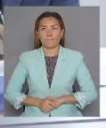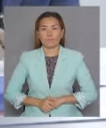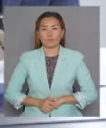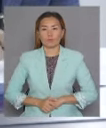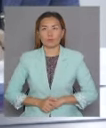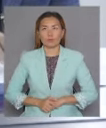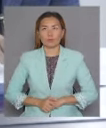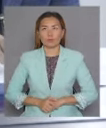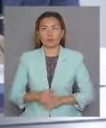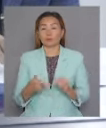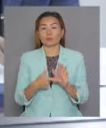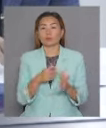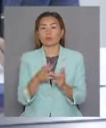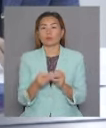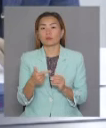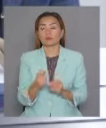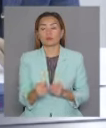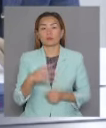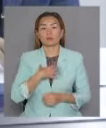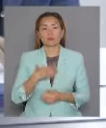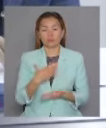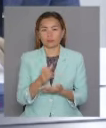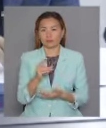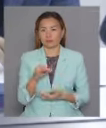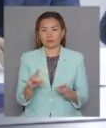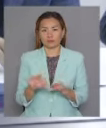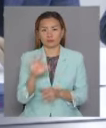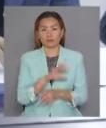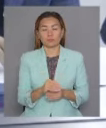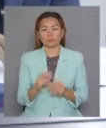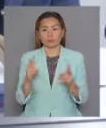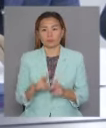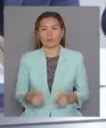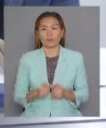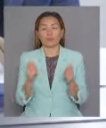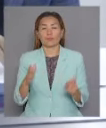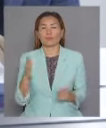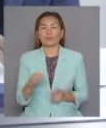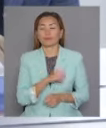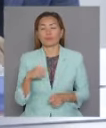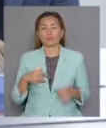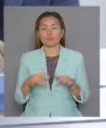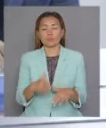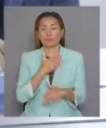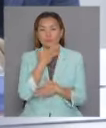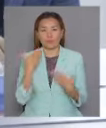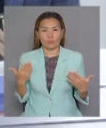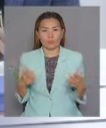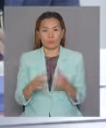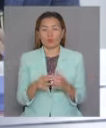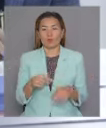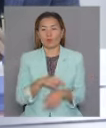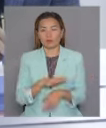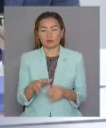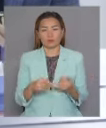2,3%. Засеяно 10 гектаров. Что это значит? Акимат говорит, что ждет анализа почвы. Почему вы сами не делаете? Потому что нет сочувствия